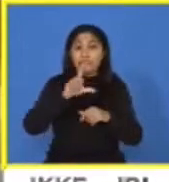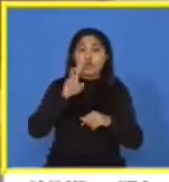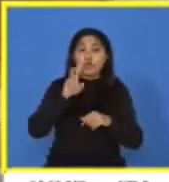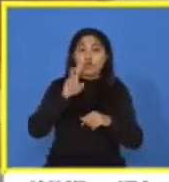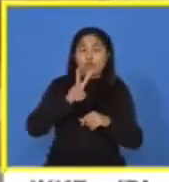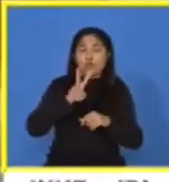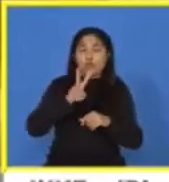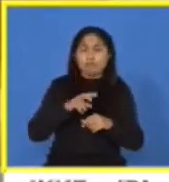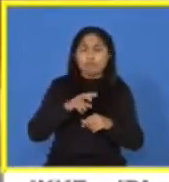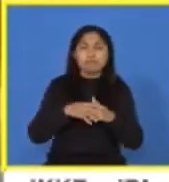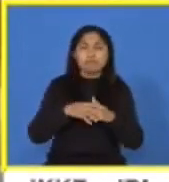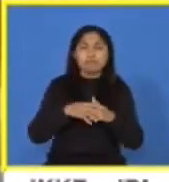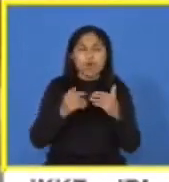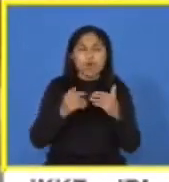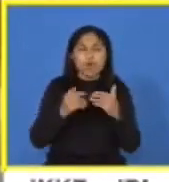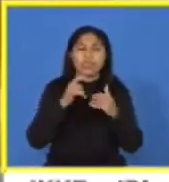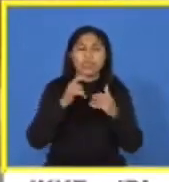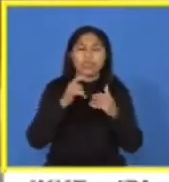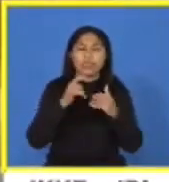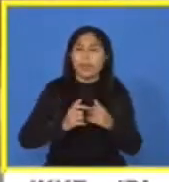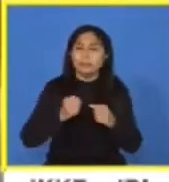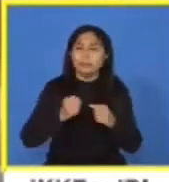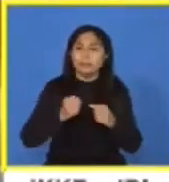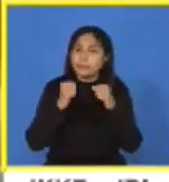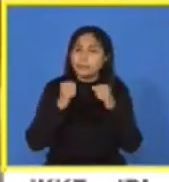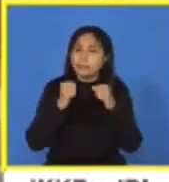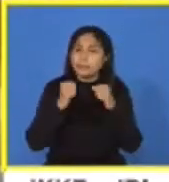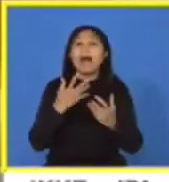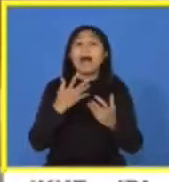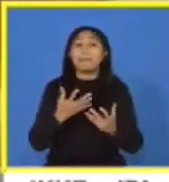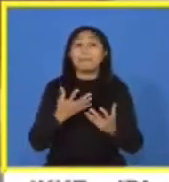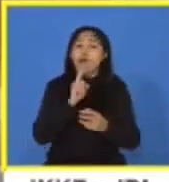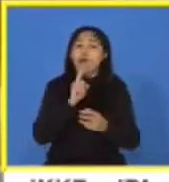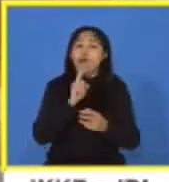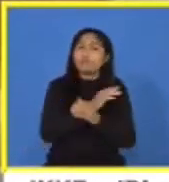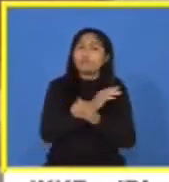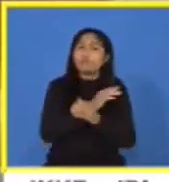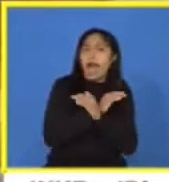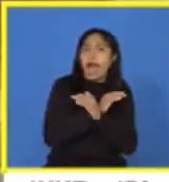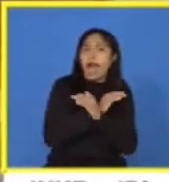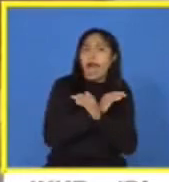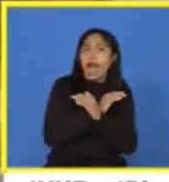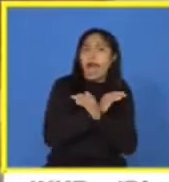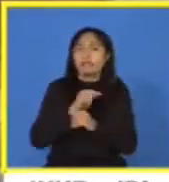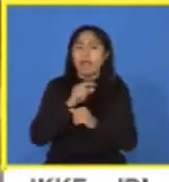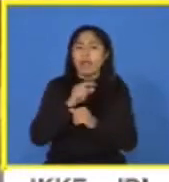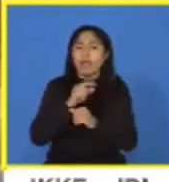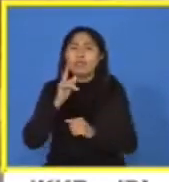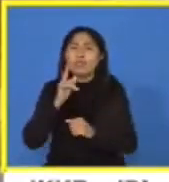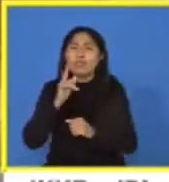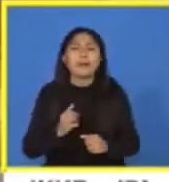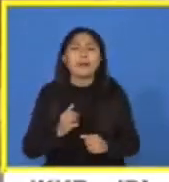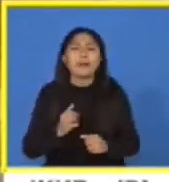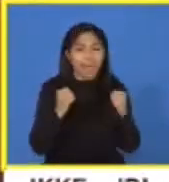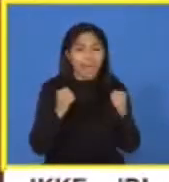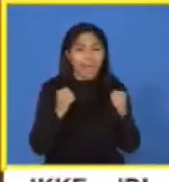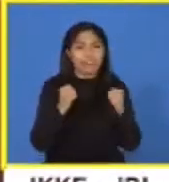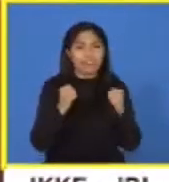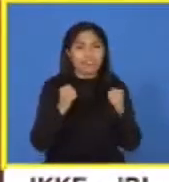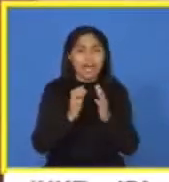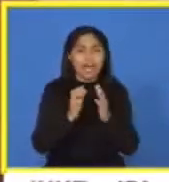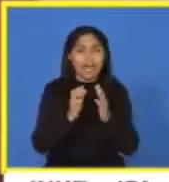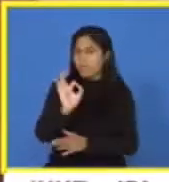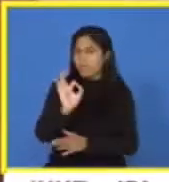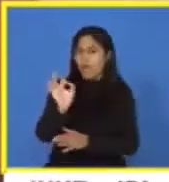mudah-mudahan ini tetap kita pertahankan. Nah, apa yang harus dijaga oleh masyarakat Nusa Tenggara Timur agar kita tetap sehat, kita